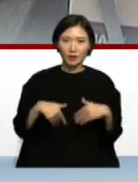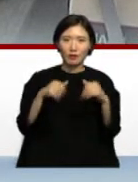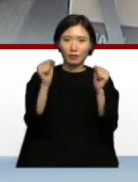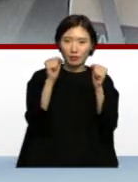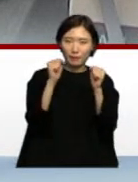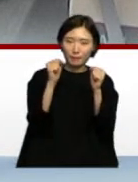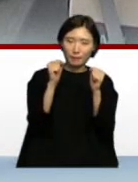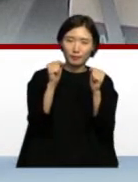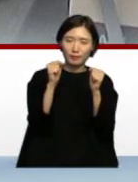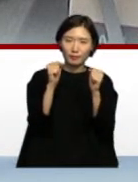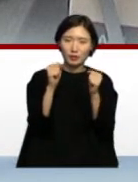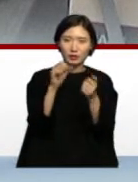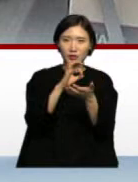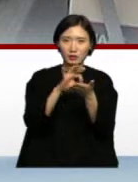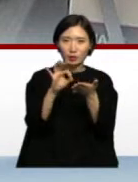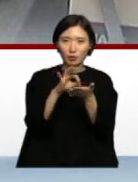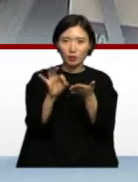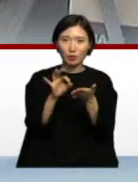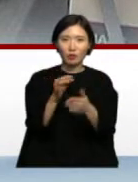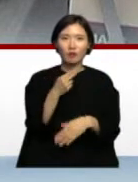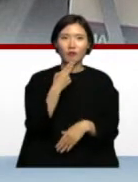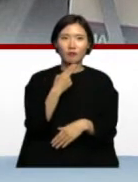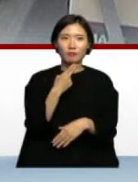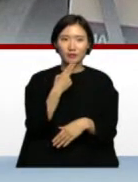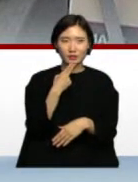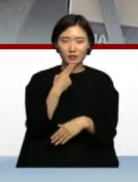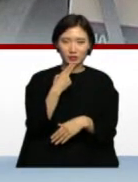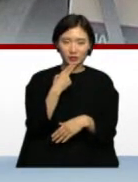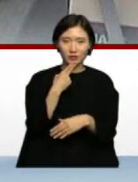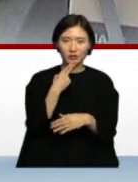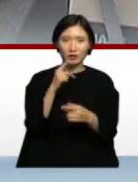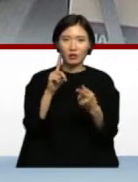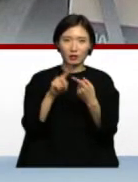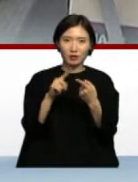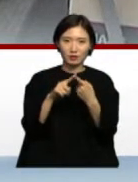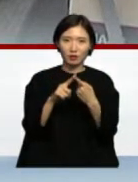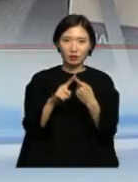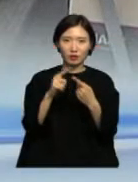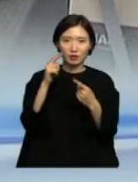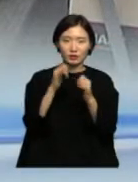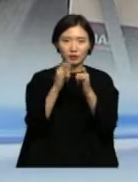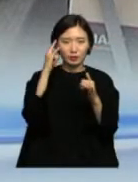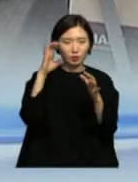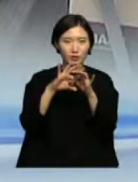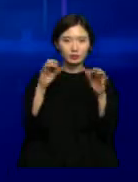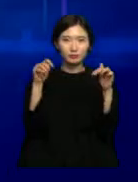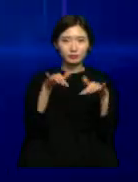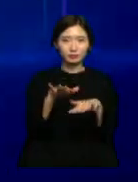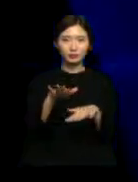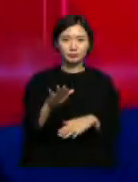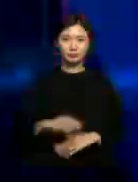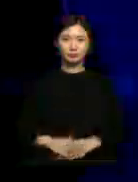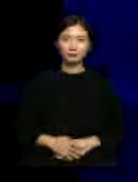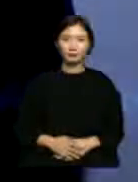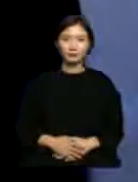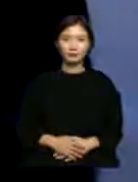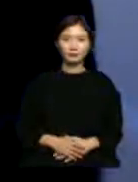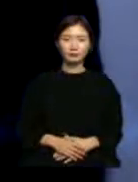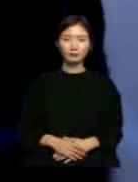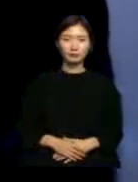않는 미래형 집에 살고 싶은 신청자들로 행사장이 뜨거웠습니다. 계속해서 박선화 기자입니다.